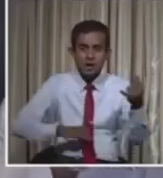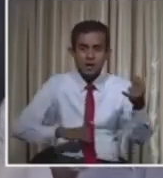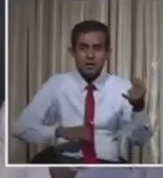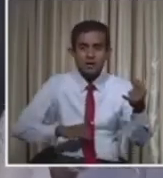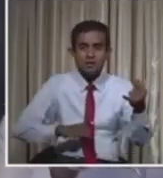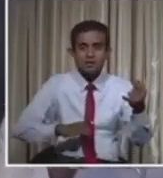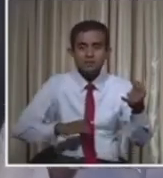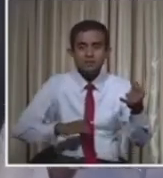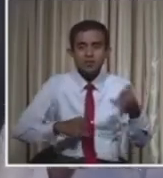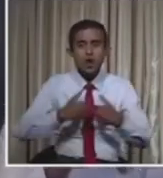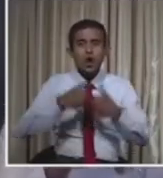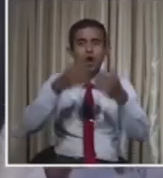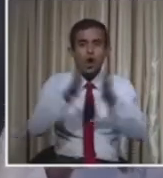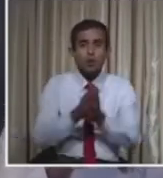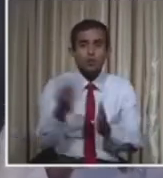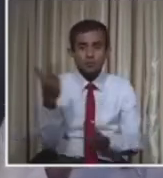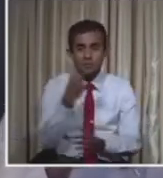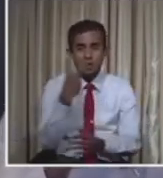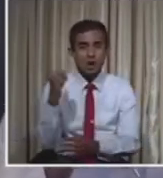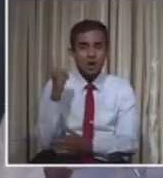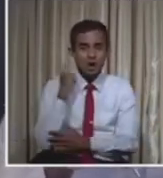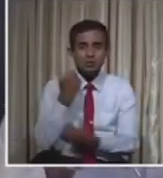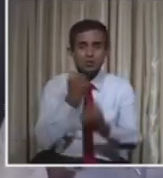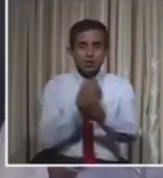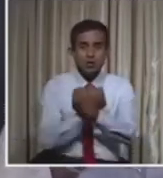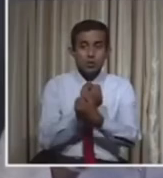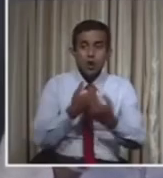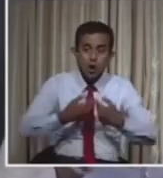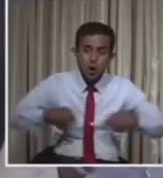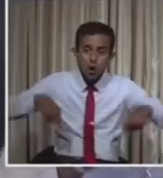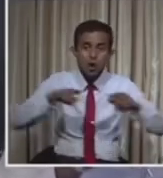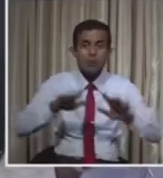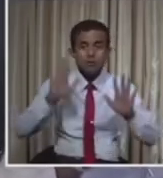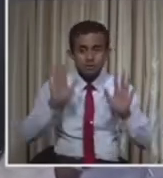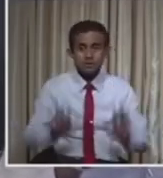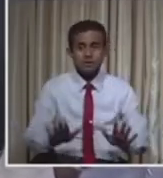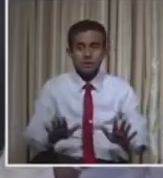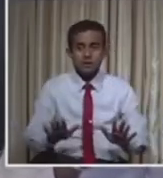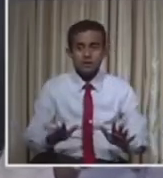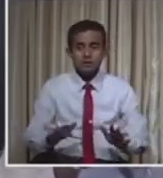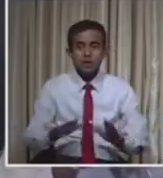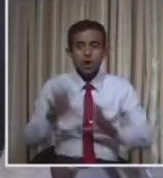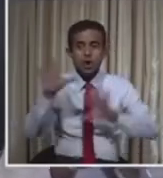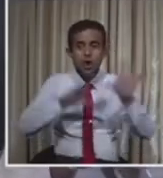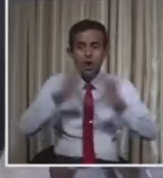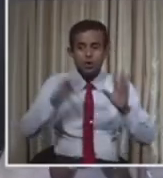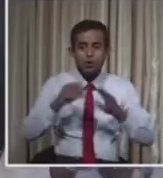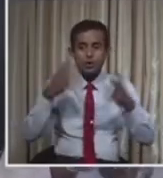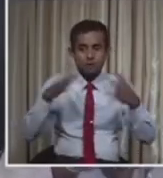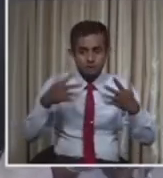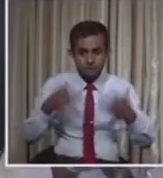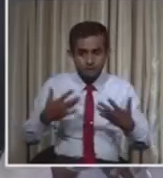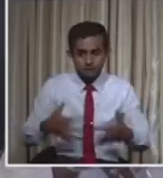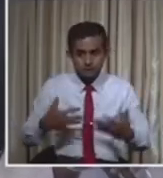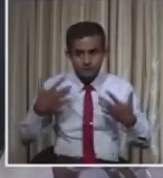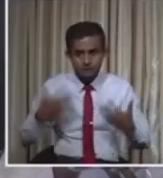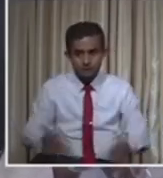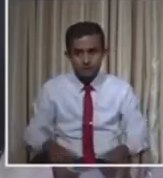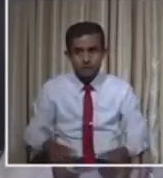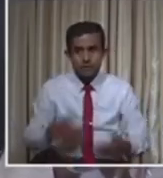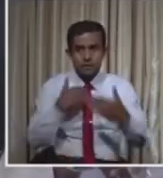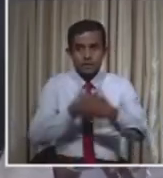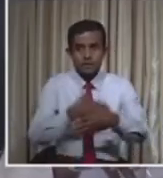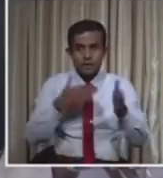ලේකම්වරයෙක් සියලු ත්‍රිවිධ හමුදාව පොලිසිය සියල්ලම තියෙද්දි මේ සියලු තොරතුරු සිද්ධ වෙලා තියෙද්දි